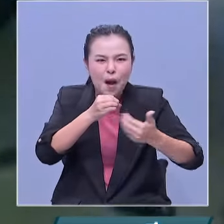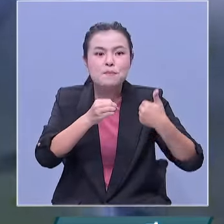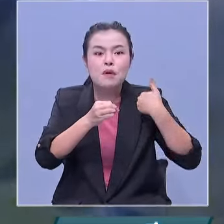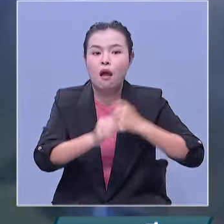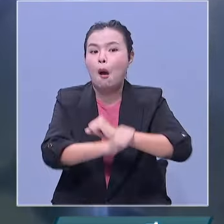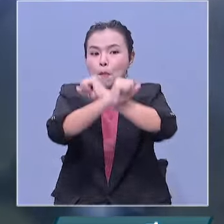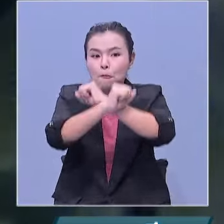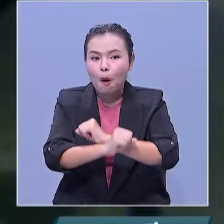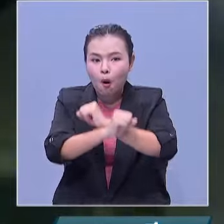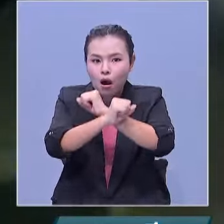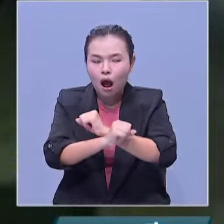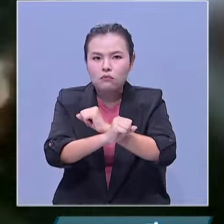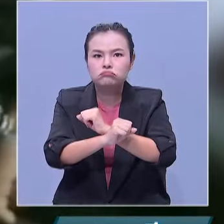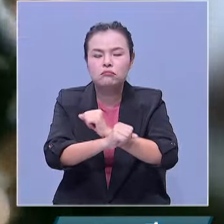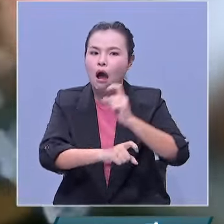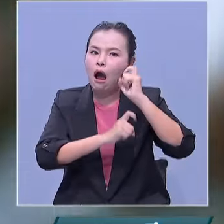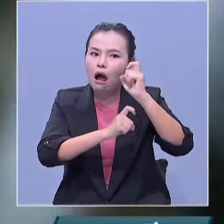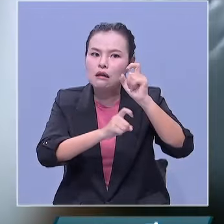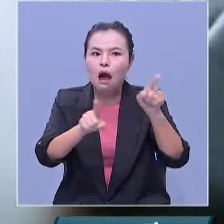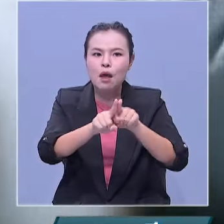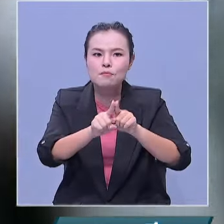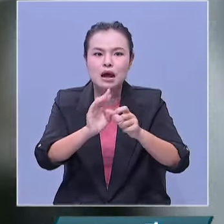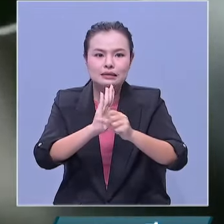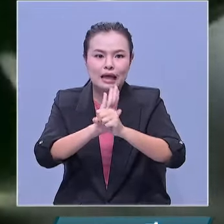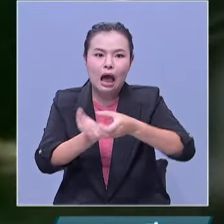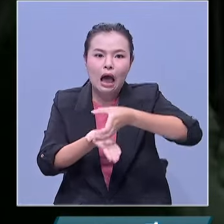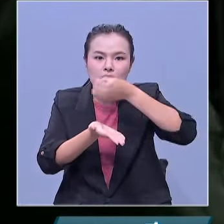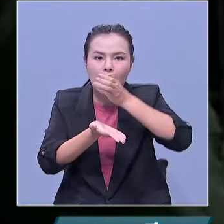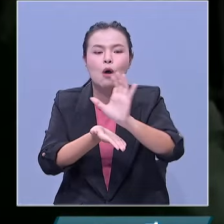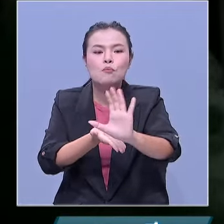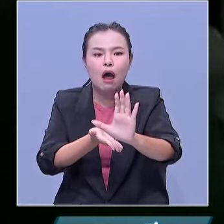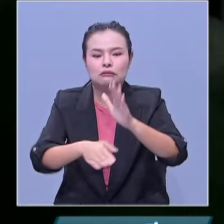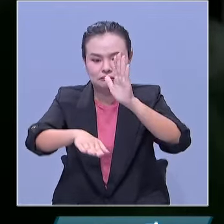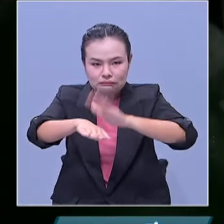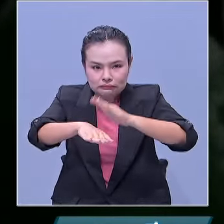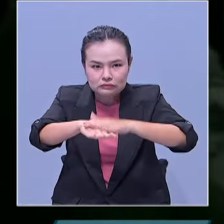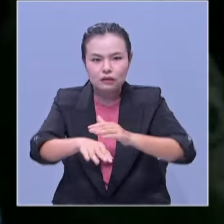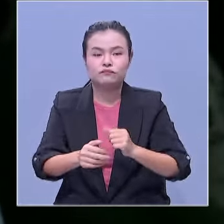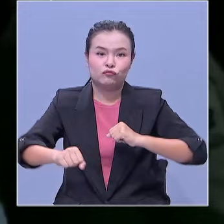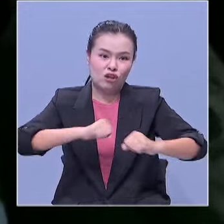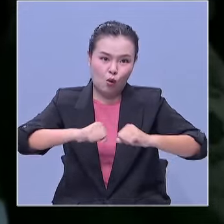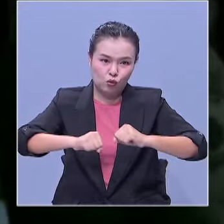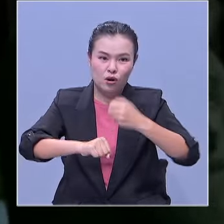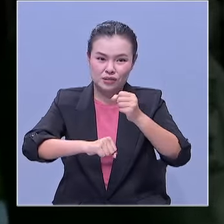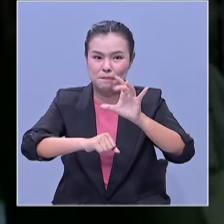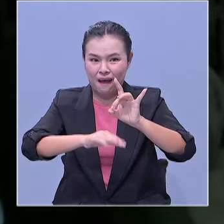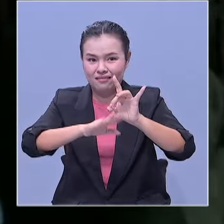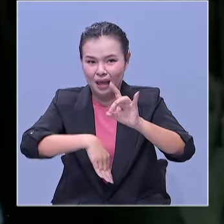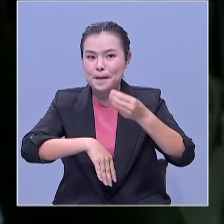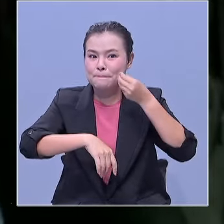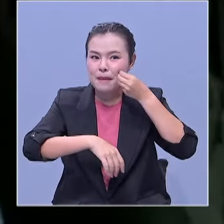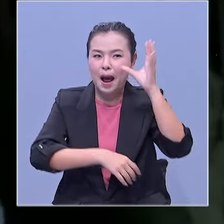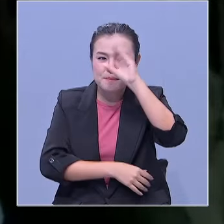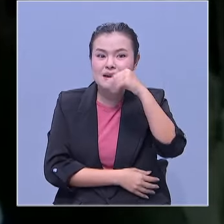ป้องกันเหตุไม่ให้ซ้ำรอยเหมือนกับที่จังหวัดสระแก้วนั่นเองอ่ะตอนนี้ต้องเตือนแล้วนะครับเยาวชนทั้งหลายนะออกจากบ้านหลัง